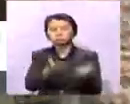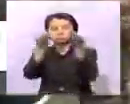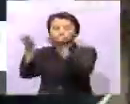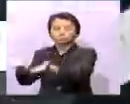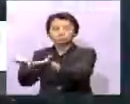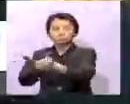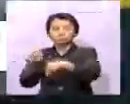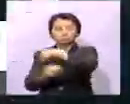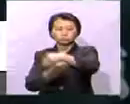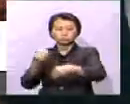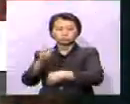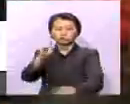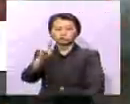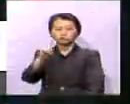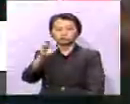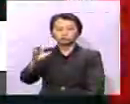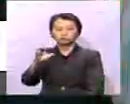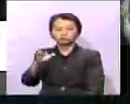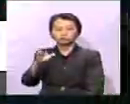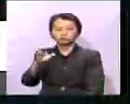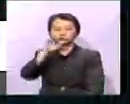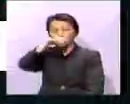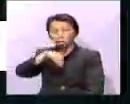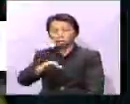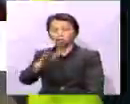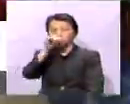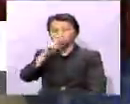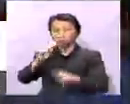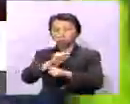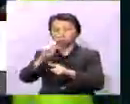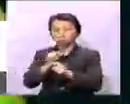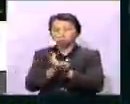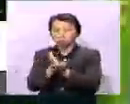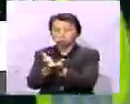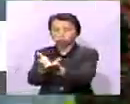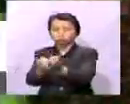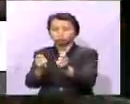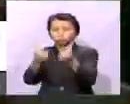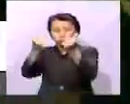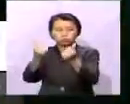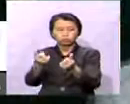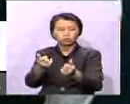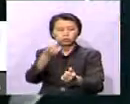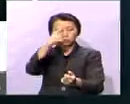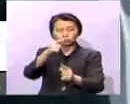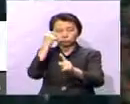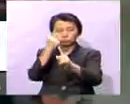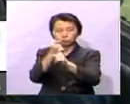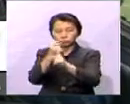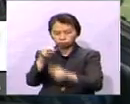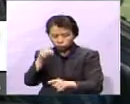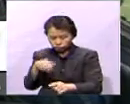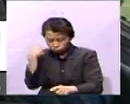Pusat Transformasi Luar Bandar RTC Kuala Linggi Alor Gajah menggunakan bot kilat 19 Maritim Malaysia bagi tujuan